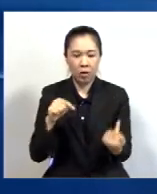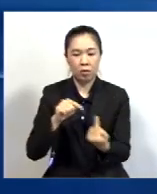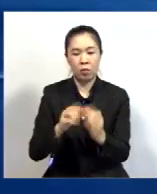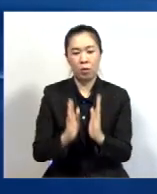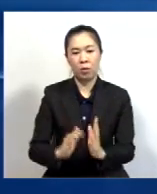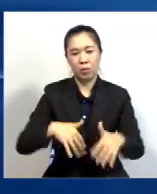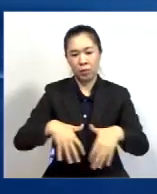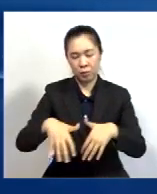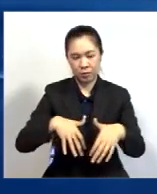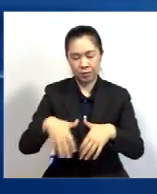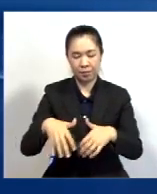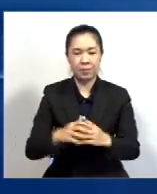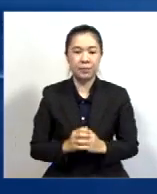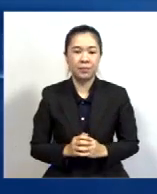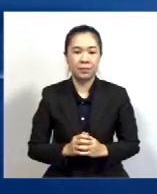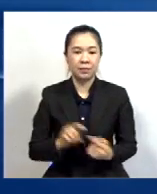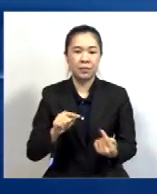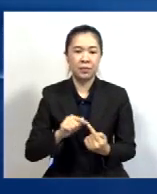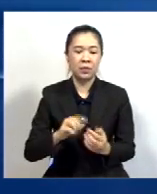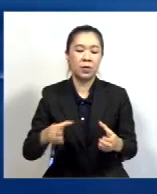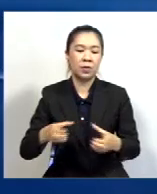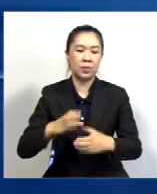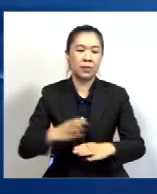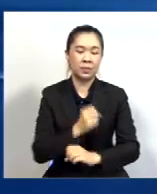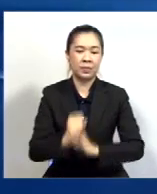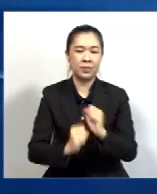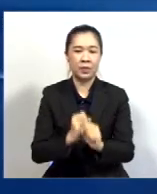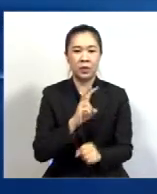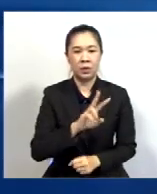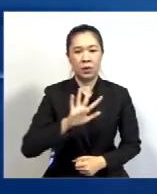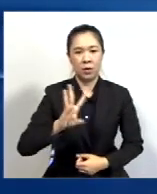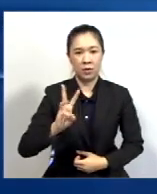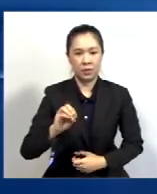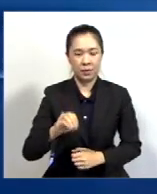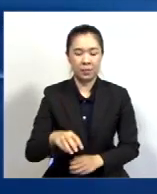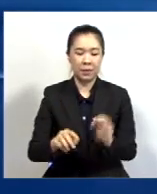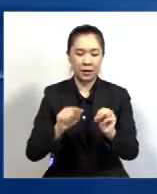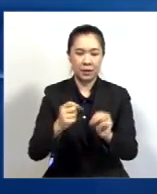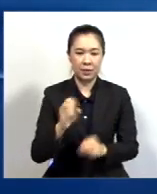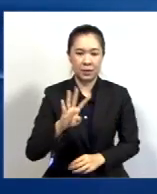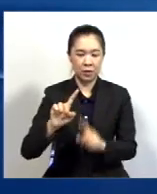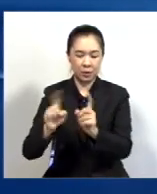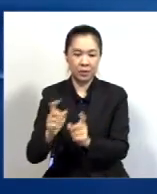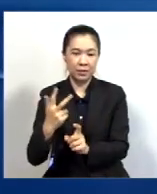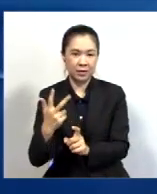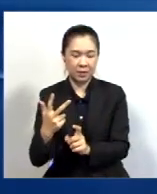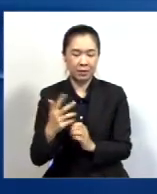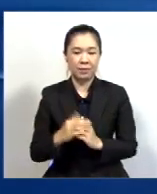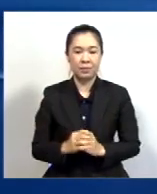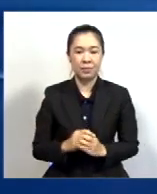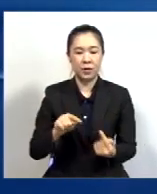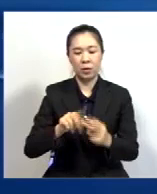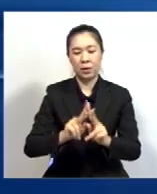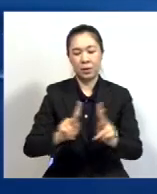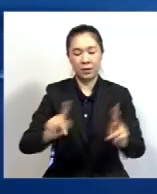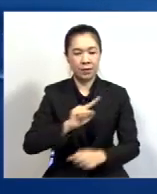ามให้หยัดประกอบรัฐธรรมนูญว่าด้วยพรรคการเมืองพุทธศักราช2560มาตรา14วงเล็บ3ได้ซึ่งคณะกรรมการเลือกตั้งมีหน้